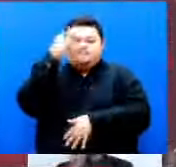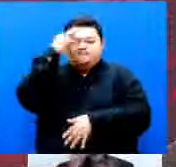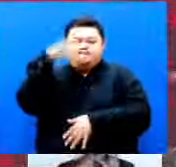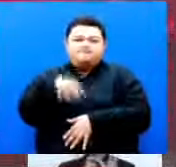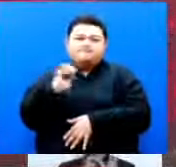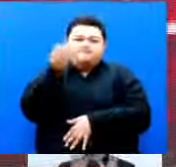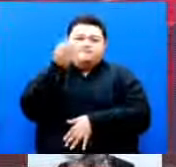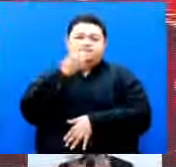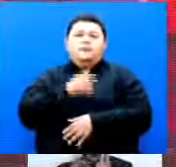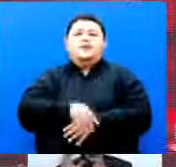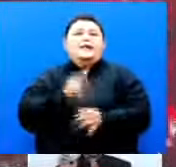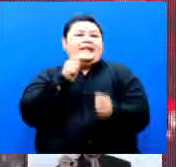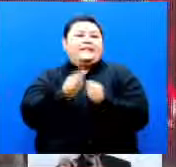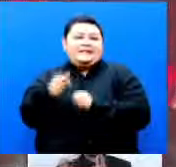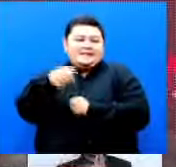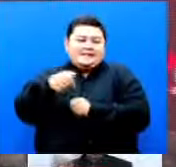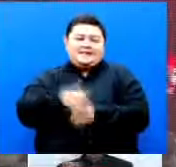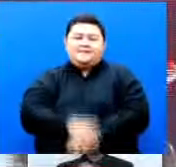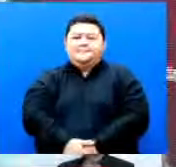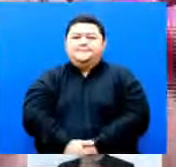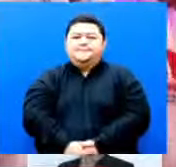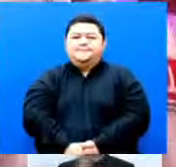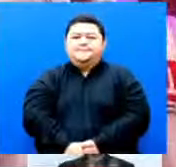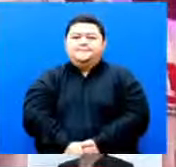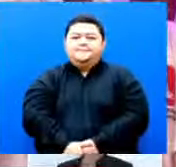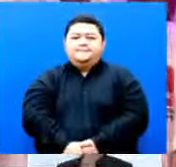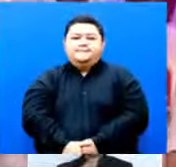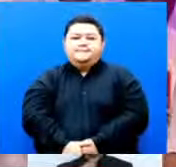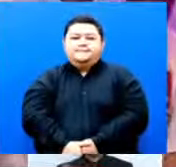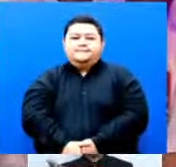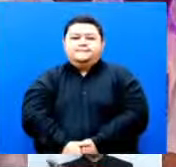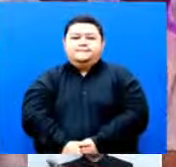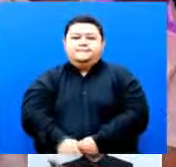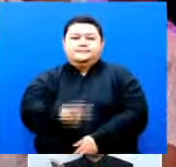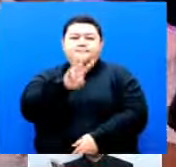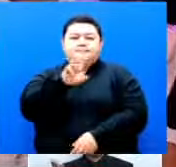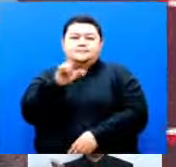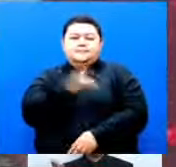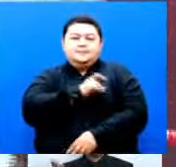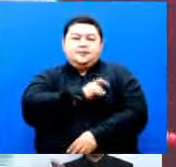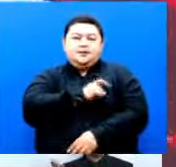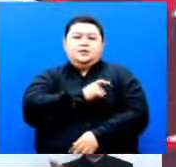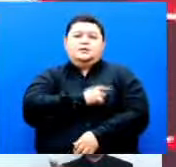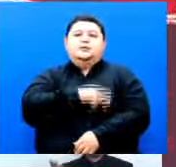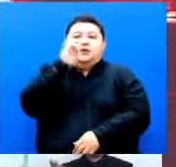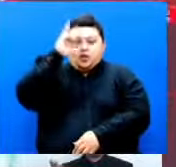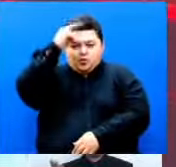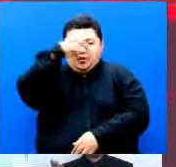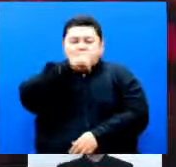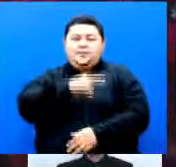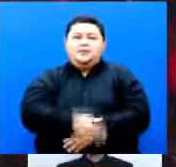pemilihanGubernurdanWakilGubernurJakartadiujidalam debatperdanaini.Ketiga pasangancalontersebutyakniRidwanKamil-Suswono,